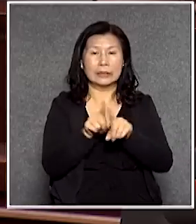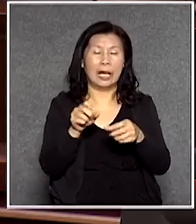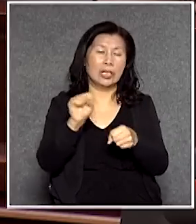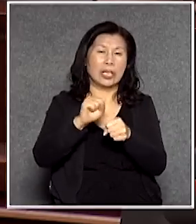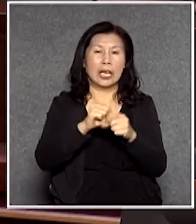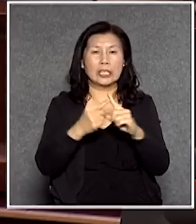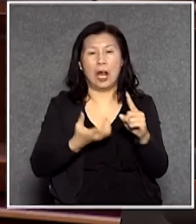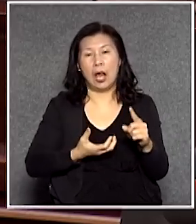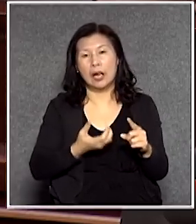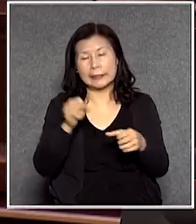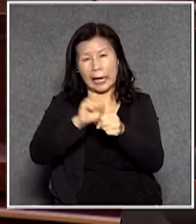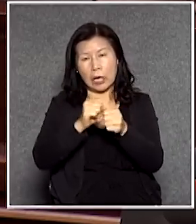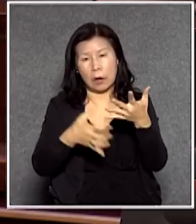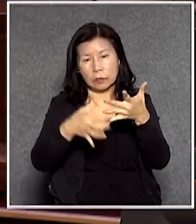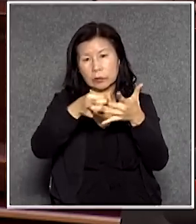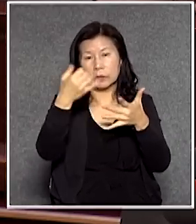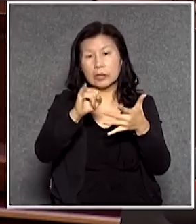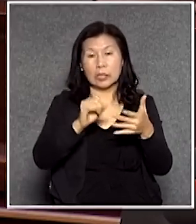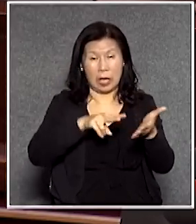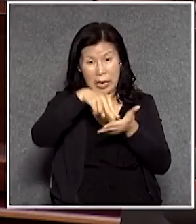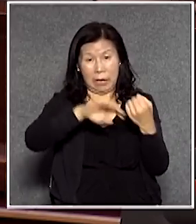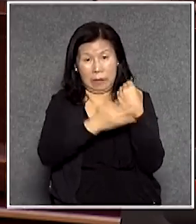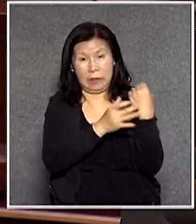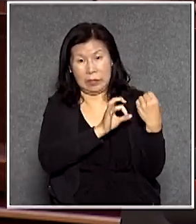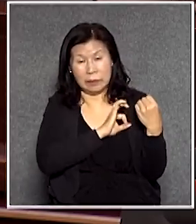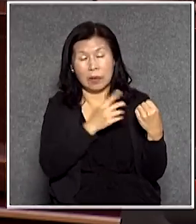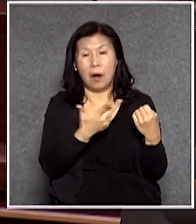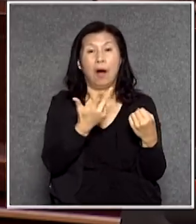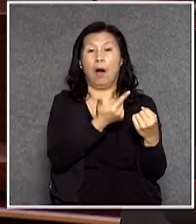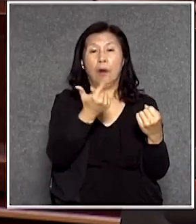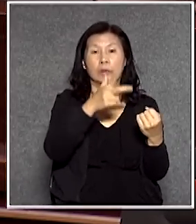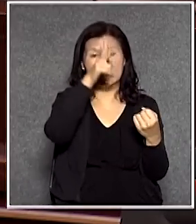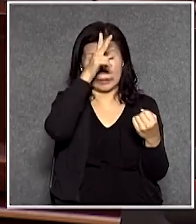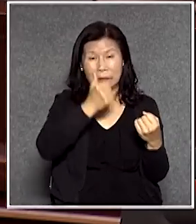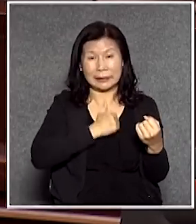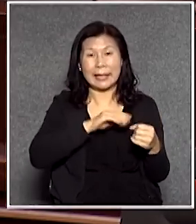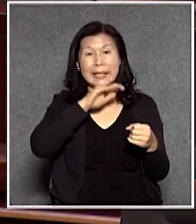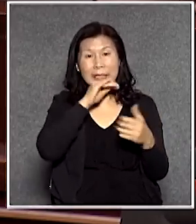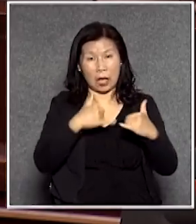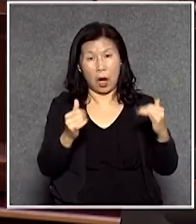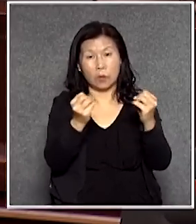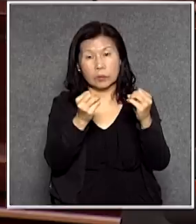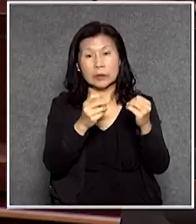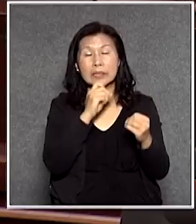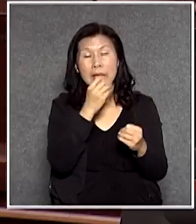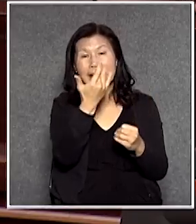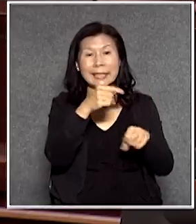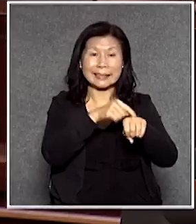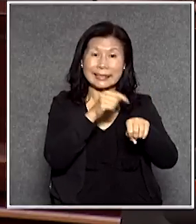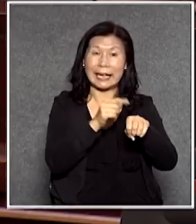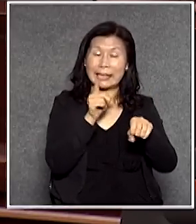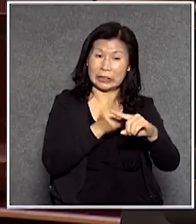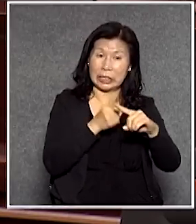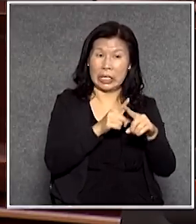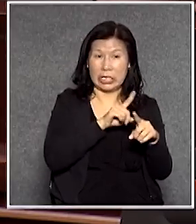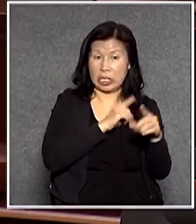的。現在在立法會每天都有很多的官員和公務員在等開會，但是有多少時間真的用來議